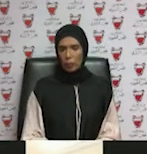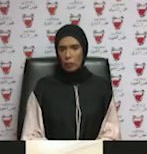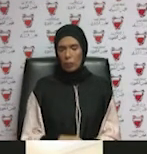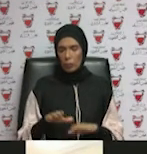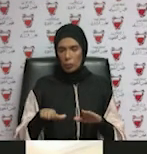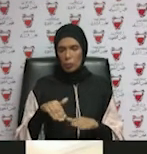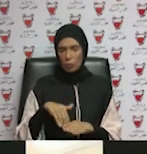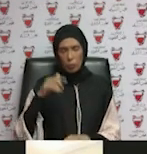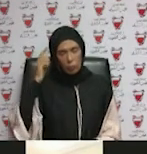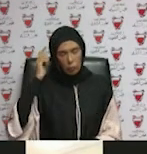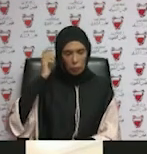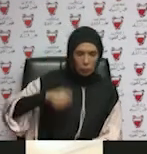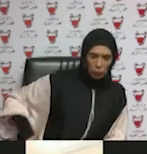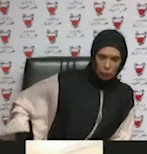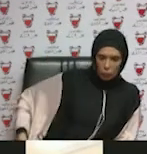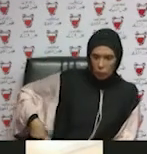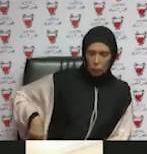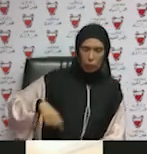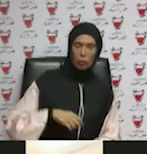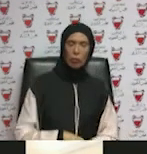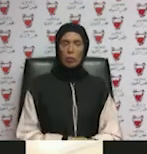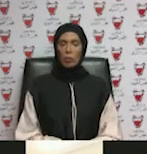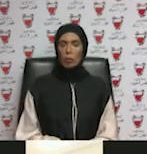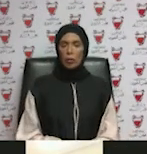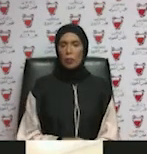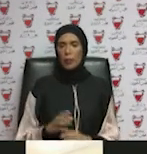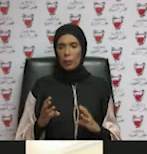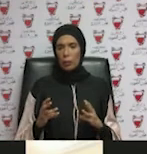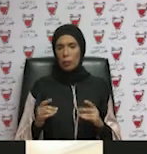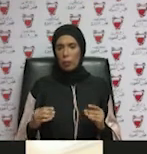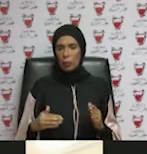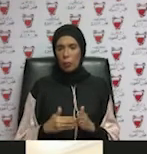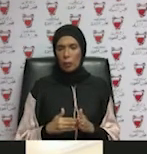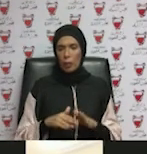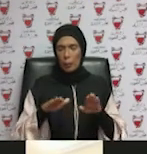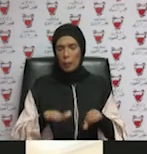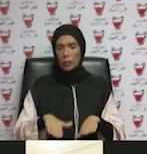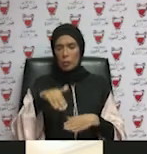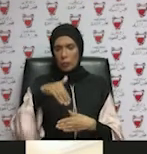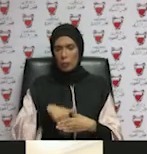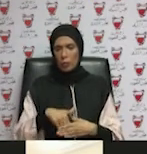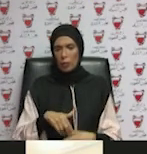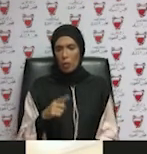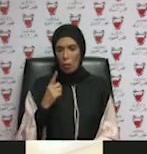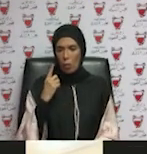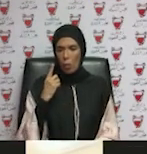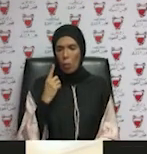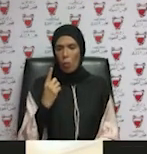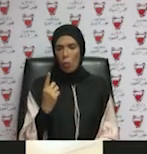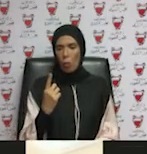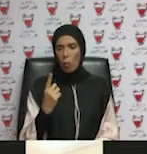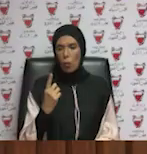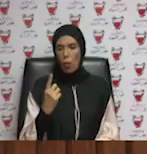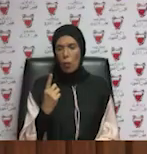2018. النواب. مجلس النواب. قدمت الحساب الختامي إلى مجلس النواب في 31 مايو